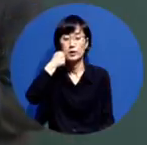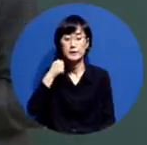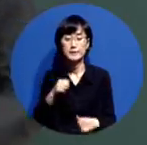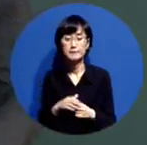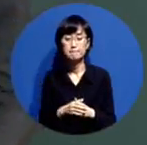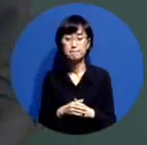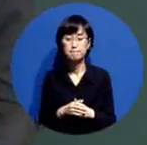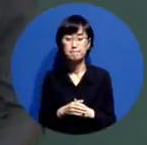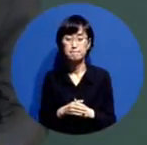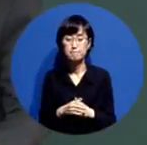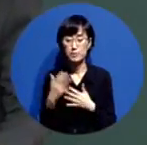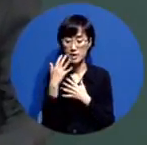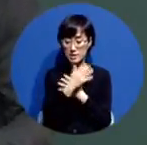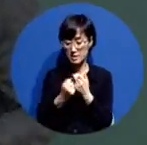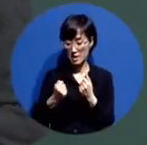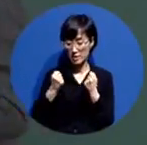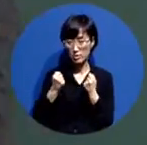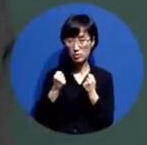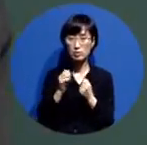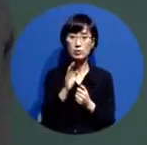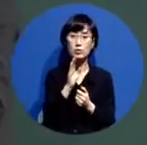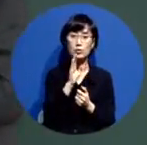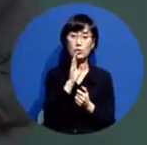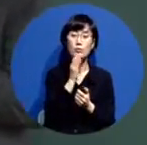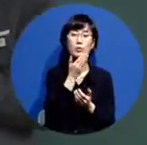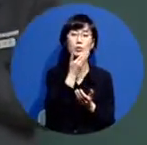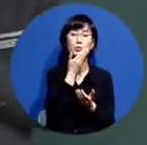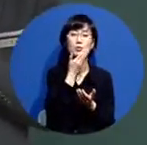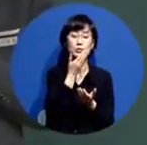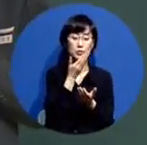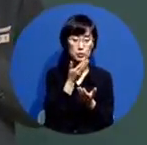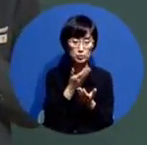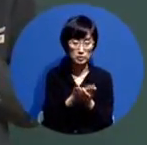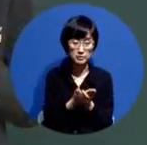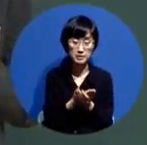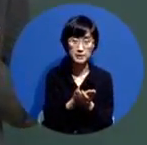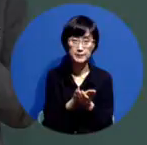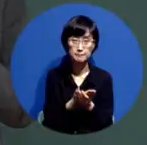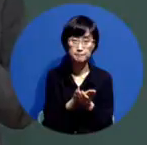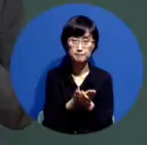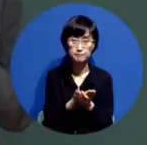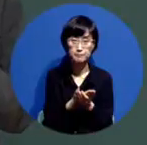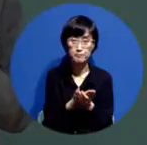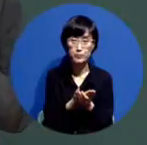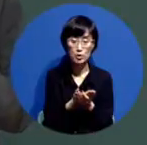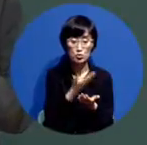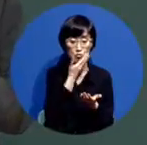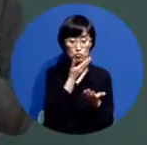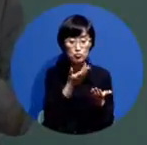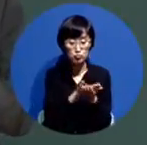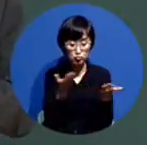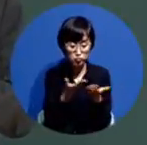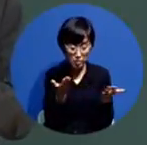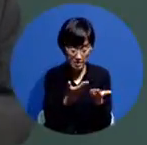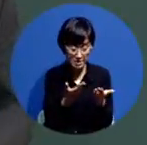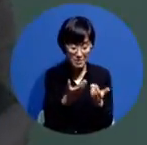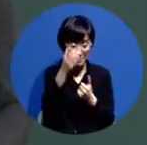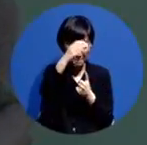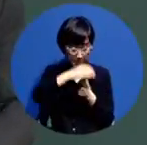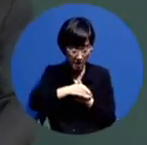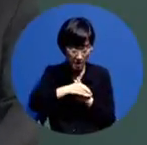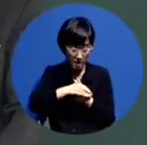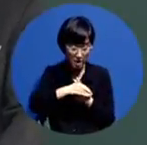力量才能学习. 체력이 참 중요하죠. 体力非常的重要. 중요한 일 만나면 2박 3일 잠도 안 자고 일을 할 수 있는 체력이 있어야 됩니다.